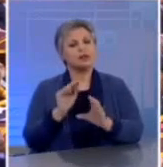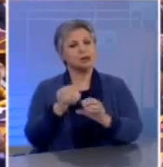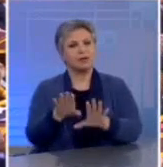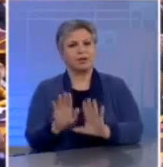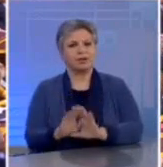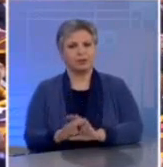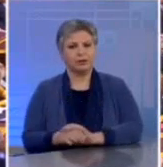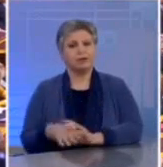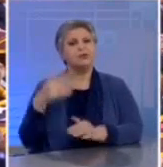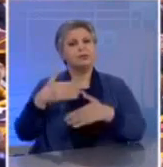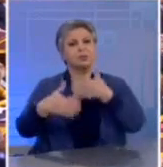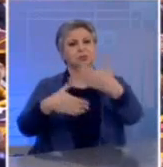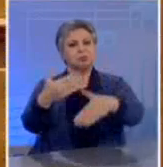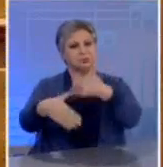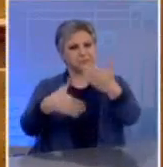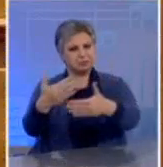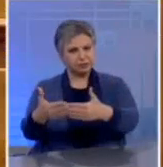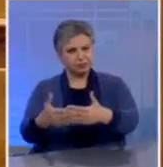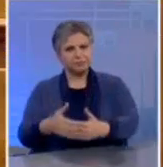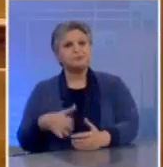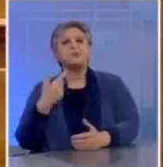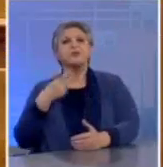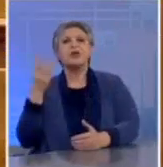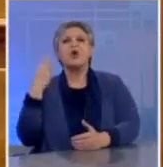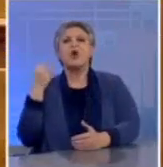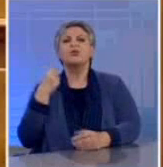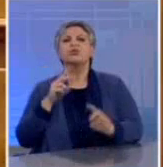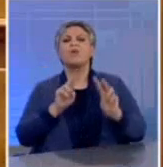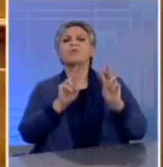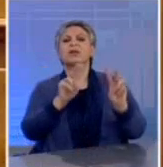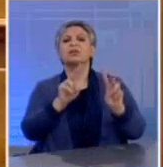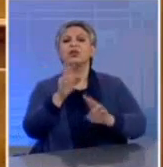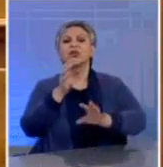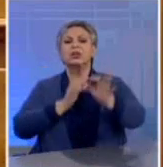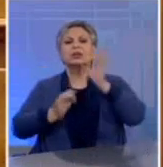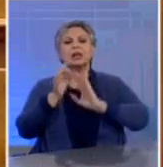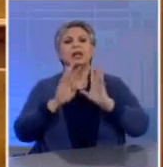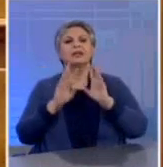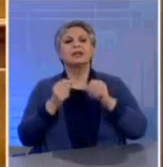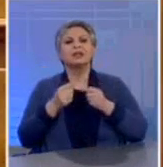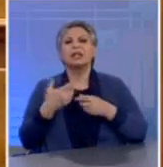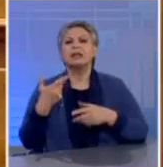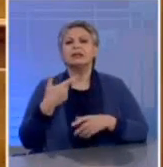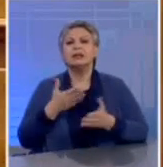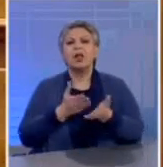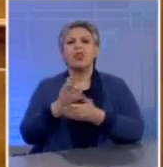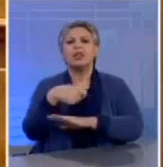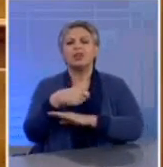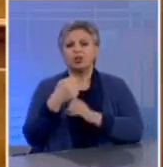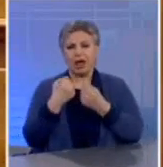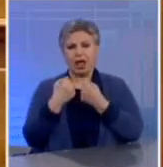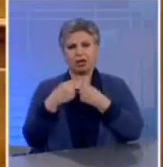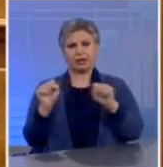Και πάμε παρακάτω. Άκουσα το Πασόκ να μιλάει για την ανεξαρτησία της δικαιοσύνης και